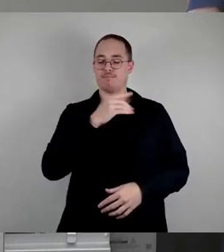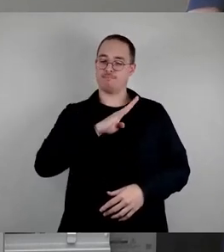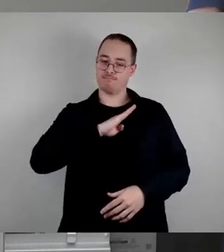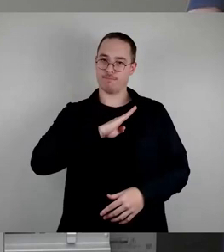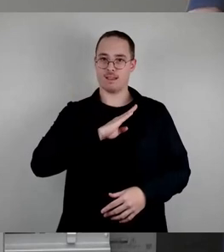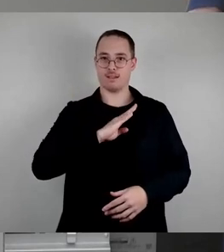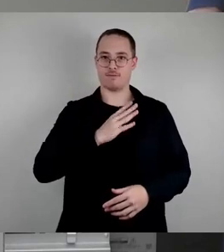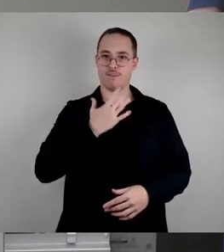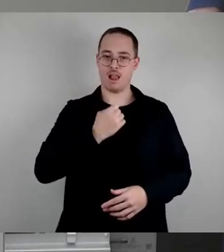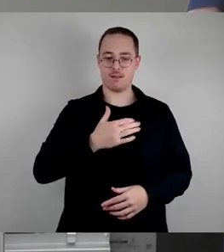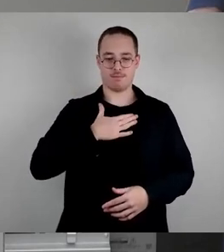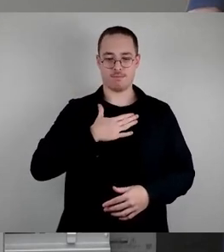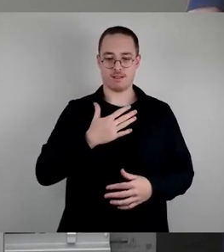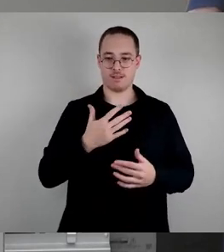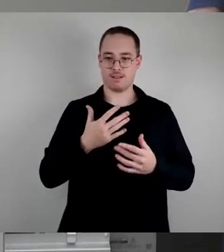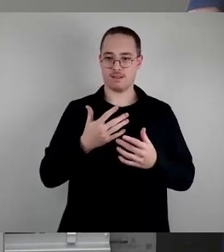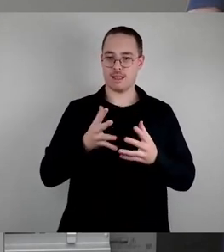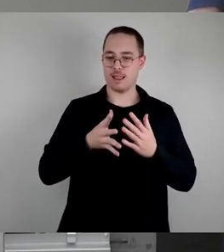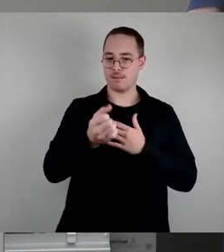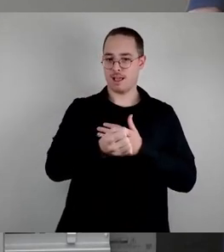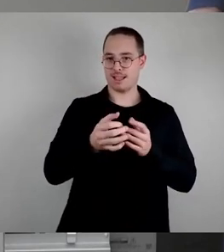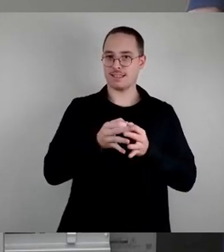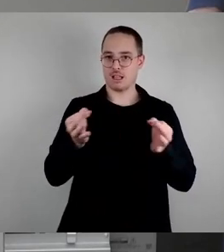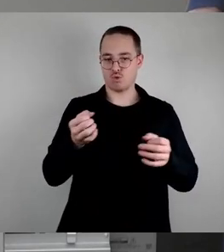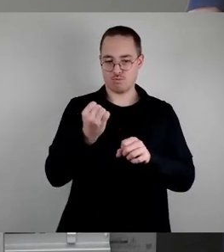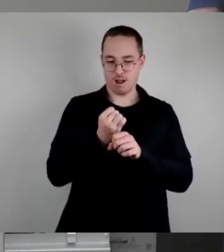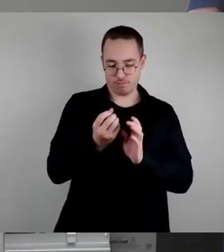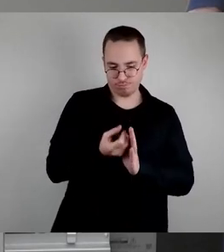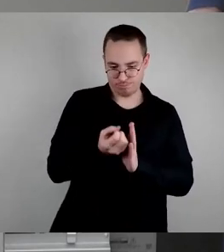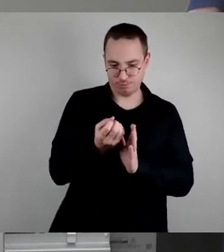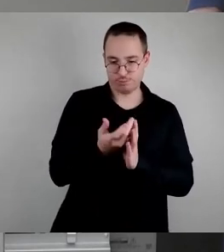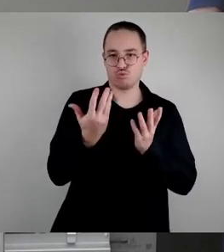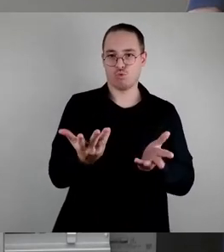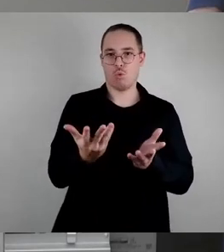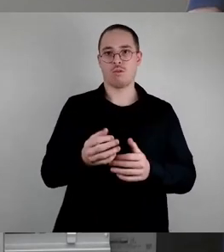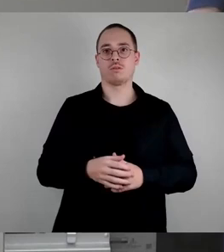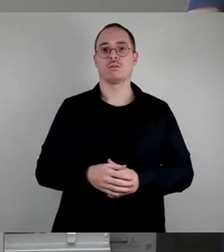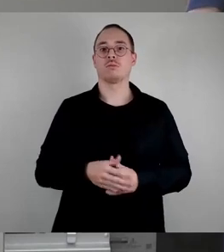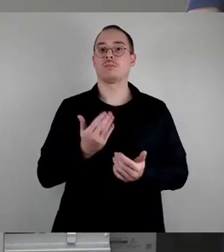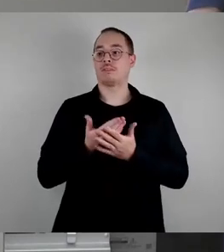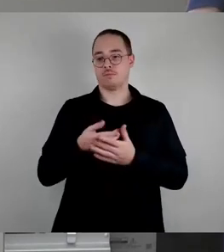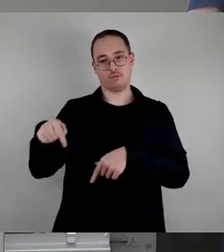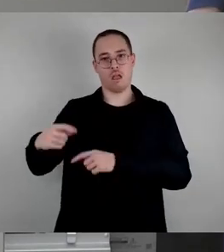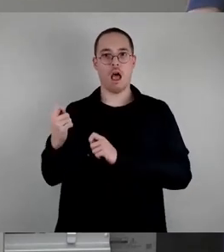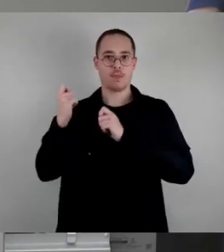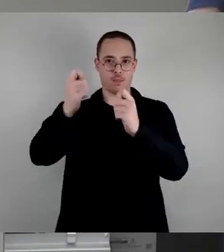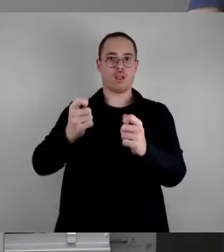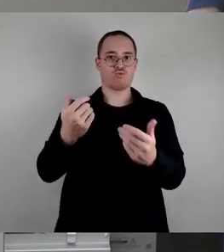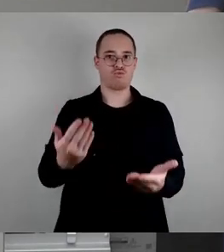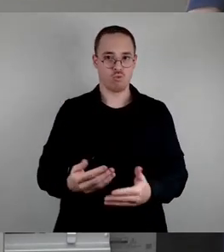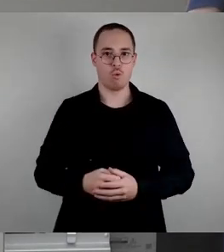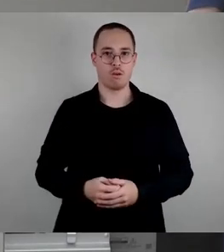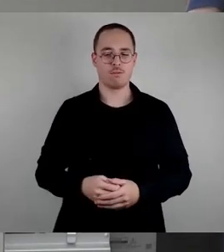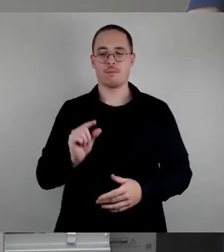transparenzpflichtig machen. Und genau das wird mit dem Antrag beantragt. Und wir möchten, wir hatten ein bisschen umfangreicheren